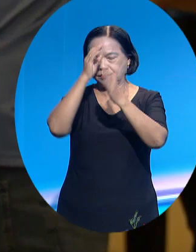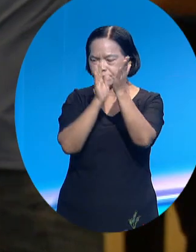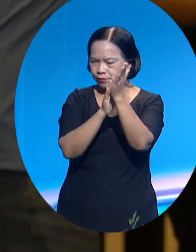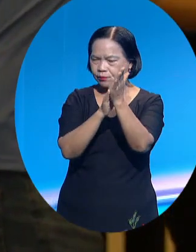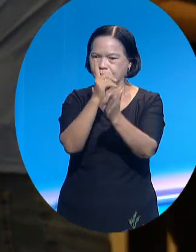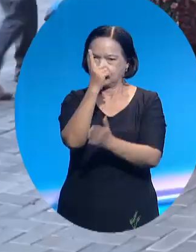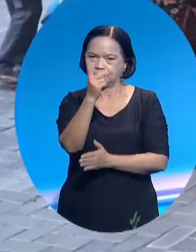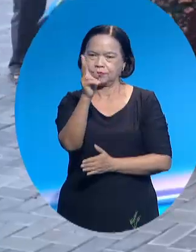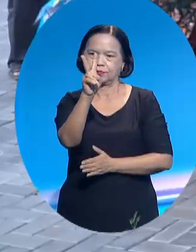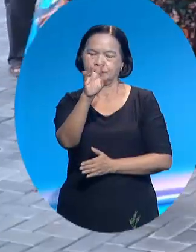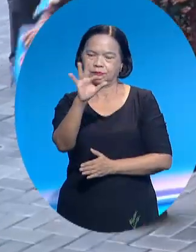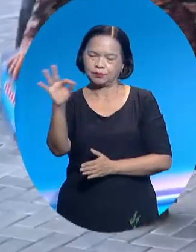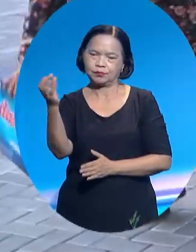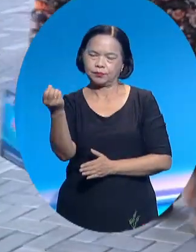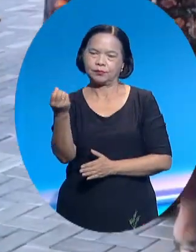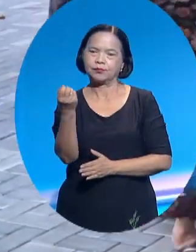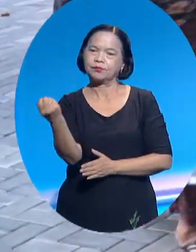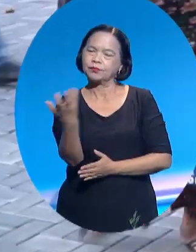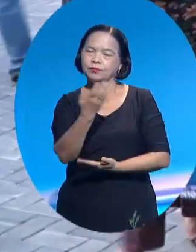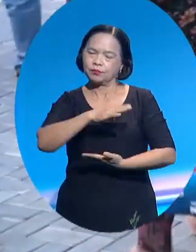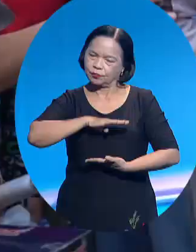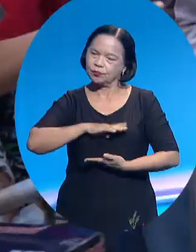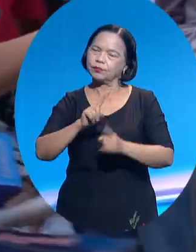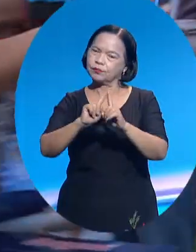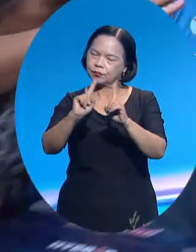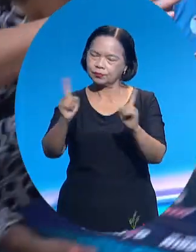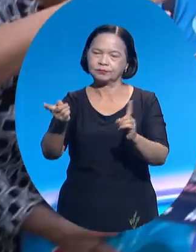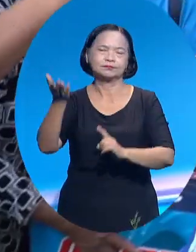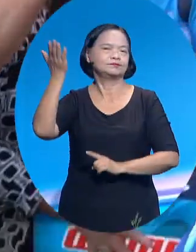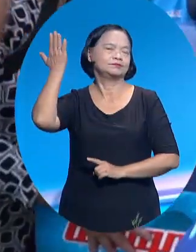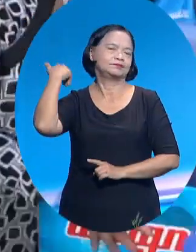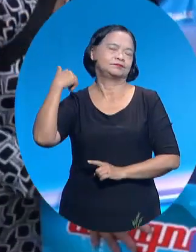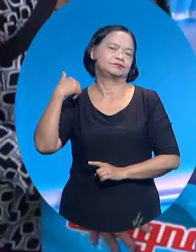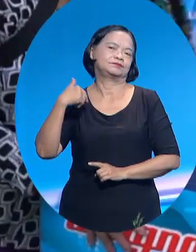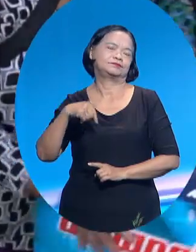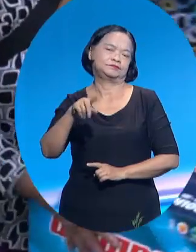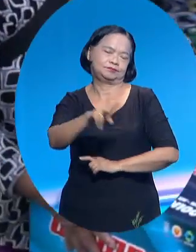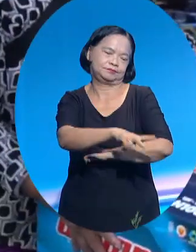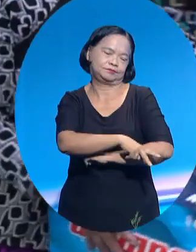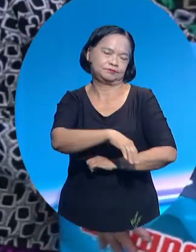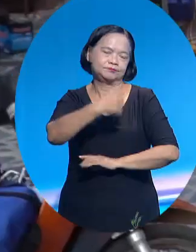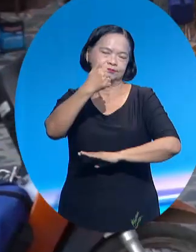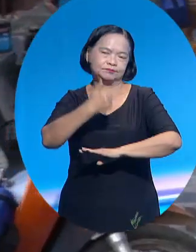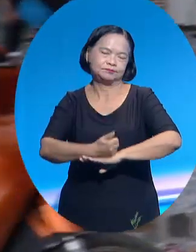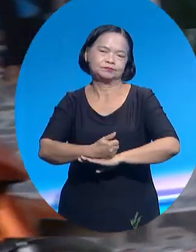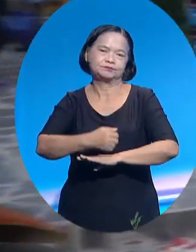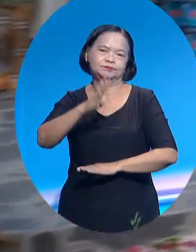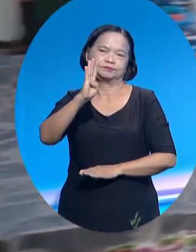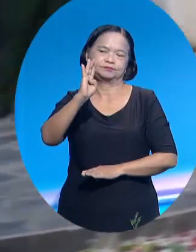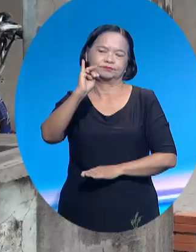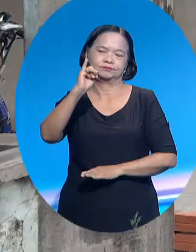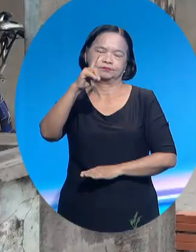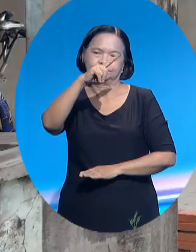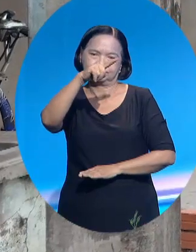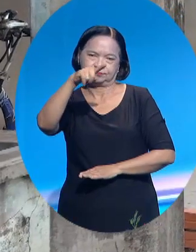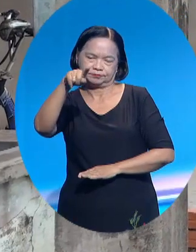Mỗi suất gồm 2 triệu đồng tiền mặt và một số quà tặng thiết thực Trước đó đoàn do nguyên Phó thủ tướng thường trực chính phủ Trương Hòa Bình dẫn